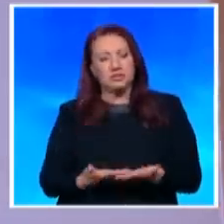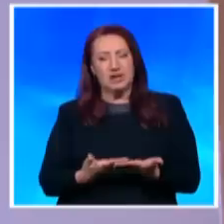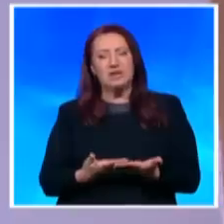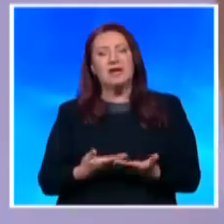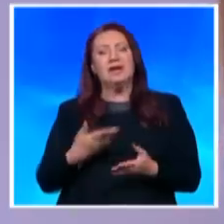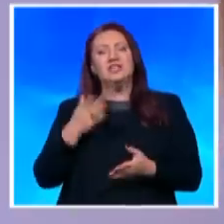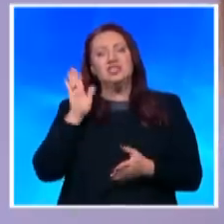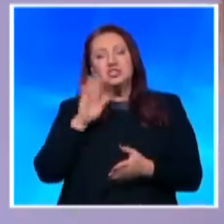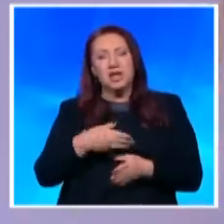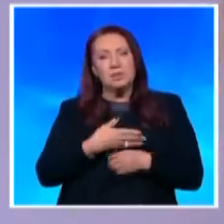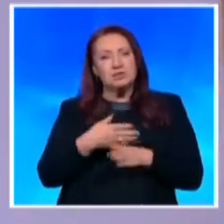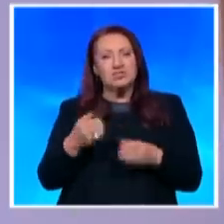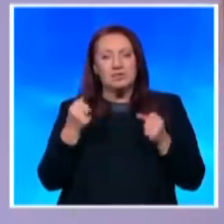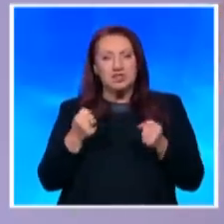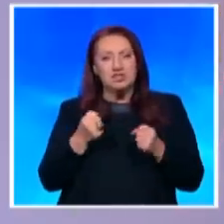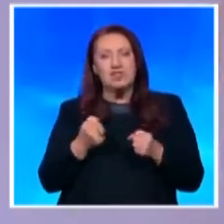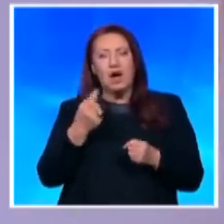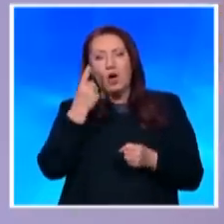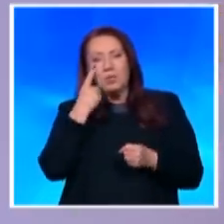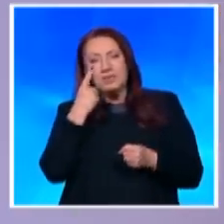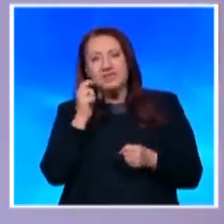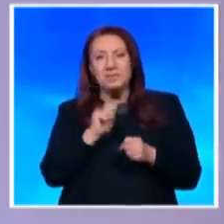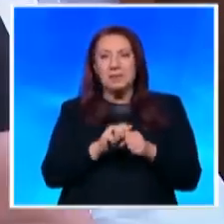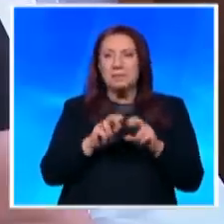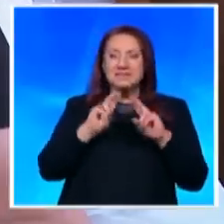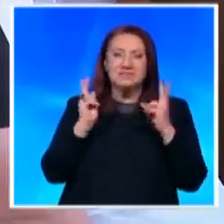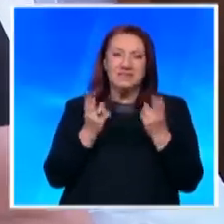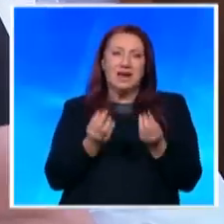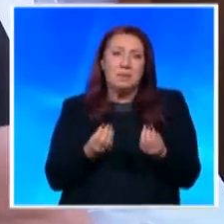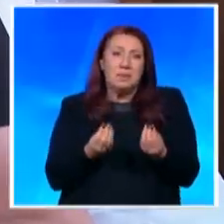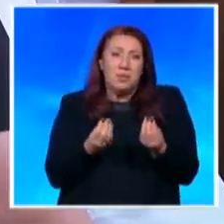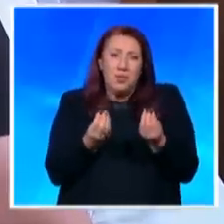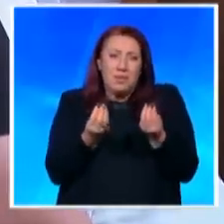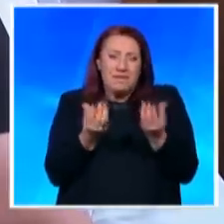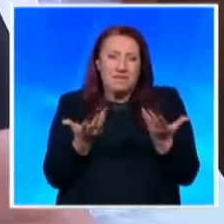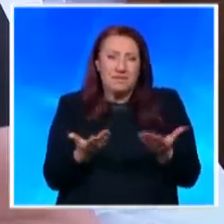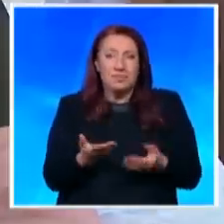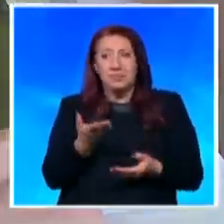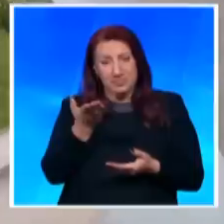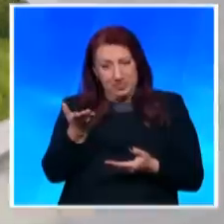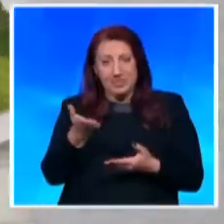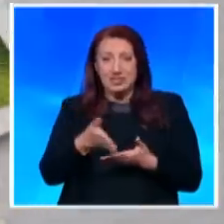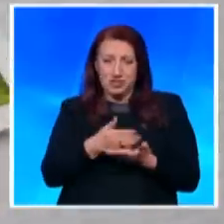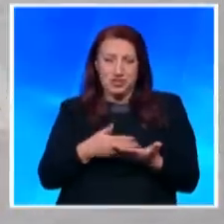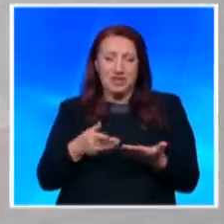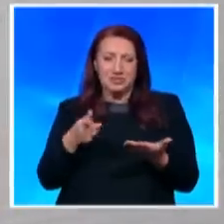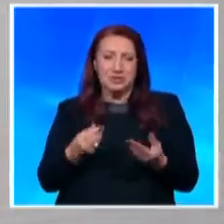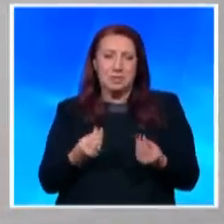това да направя света една идея по-поносим за живеене и вие сте част от това.